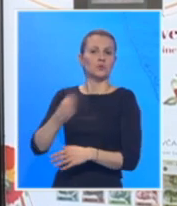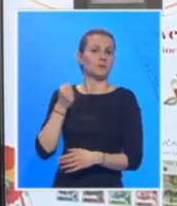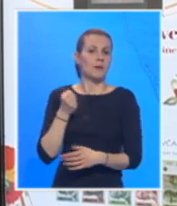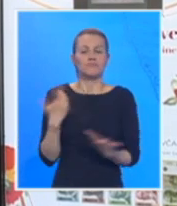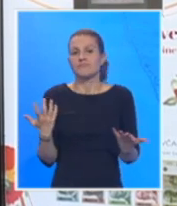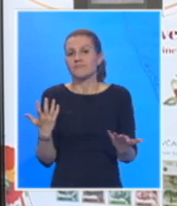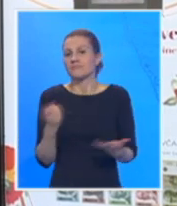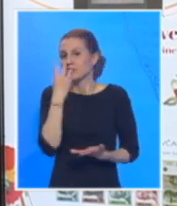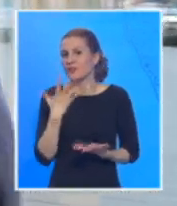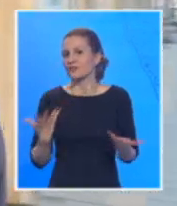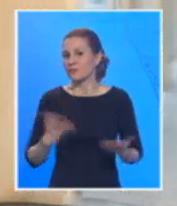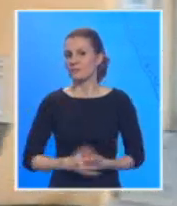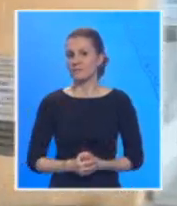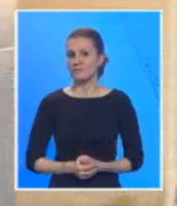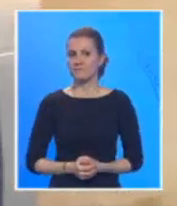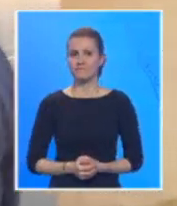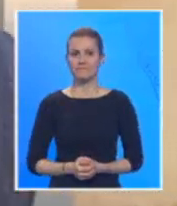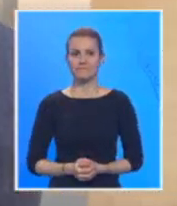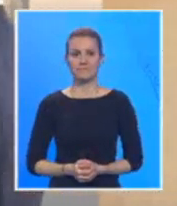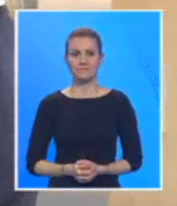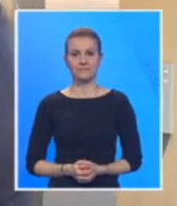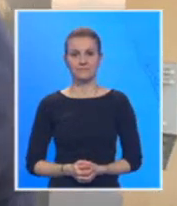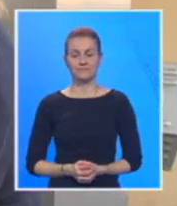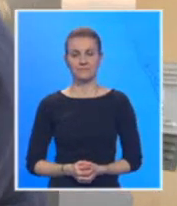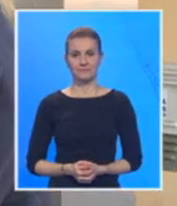sa svojim aranžmanom.